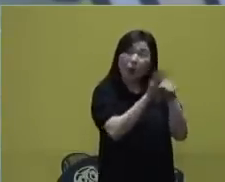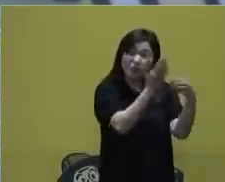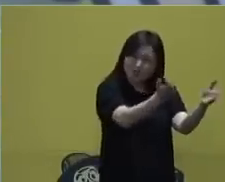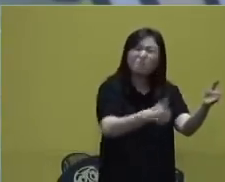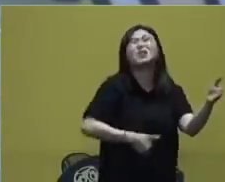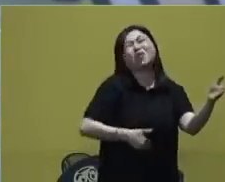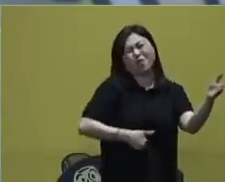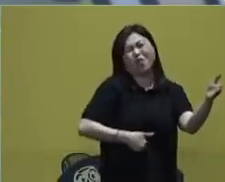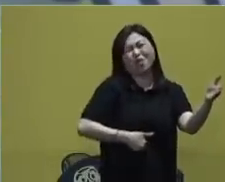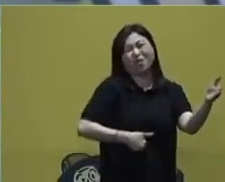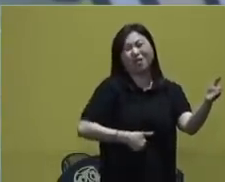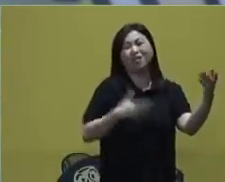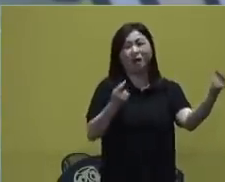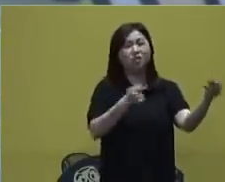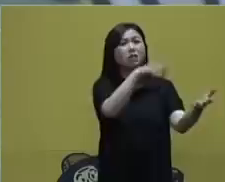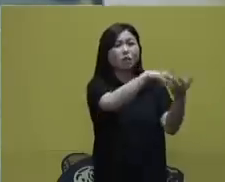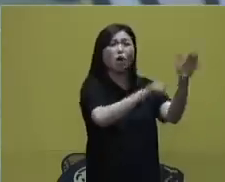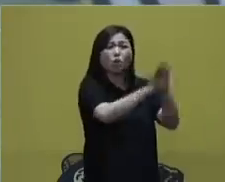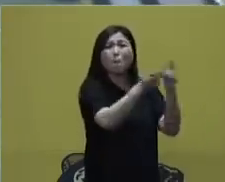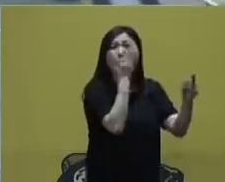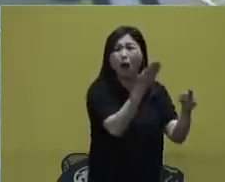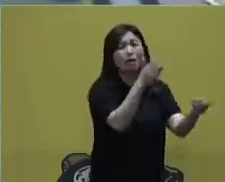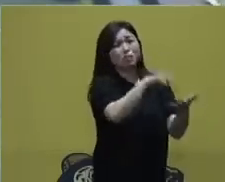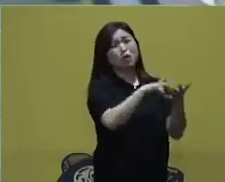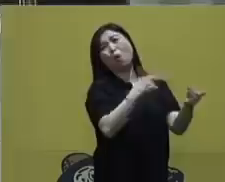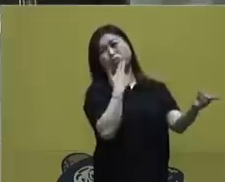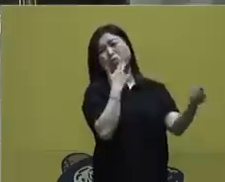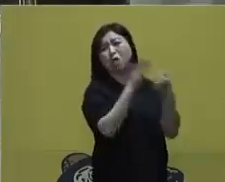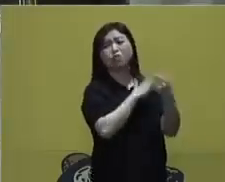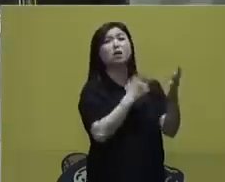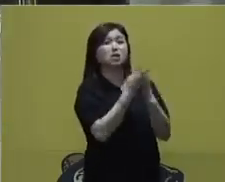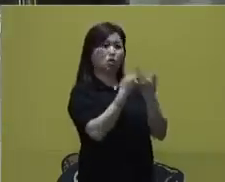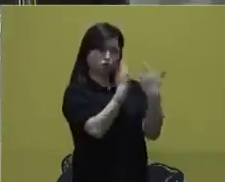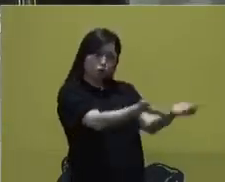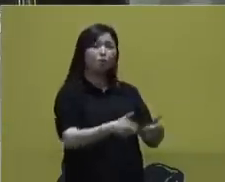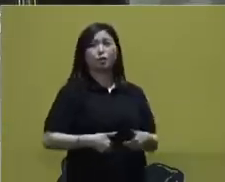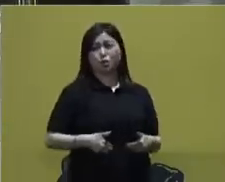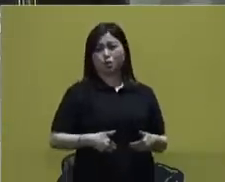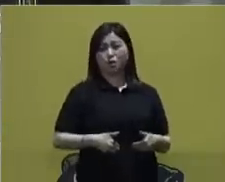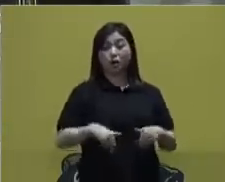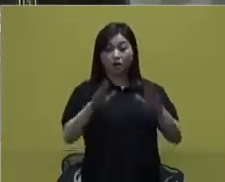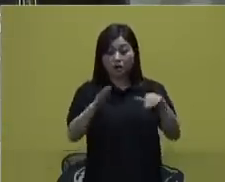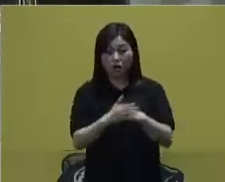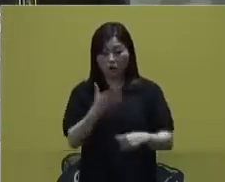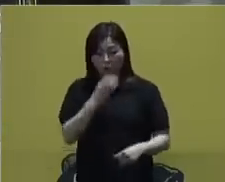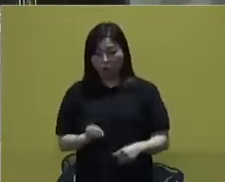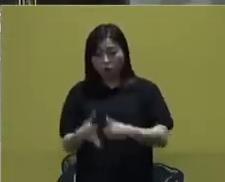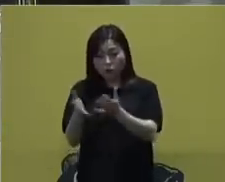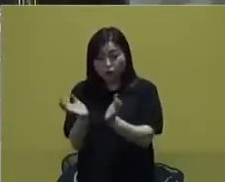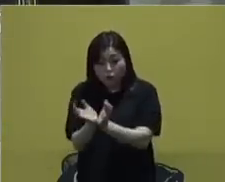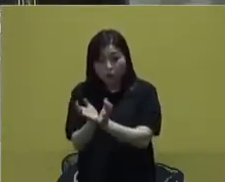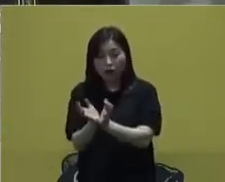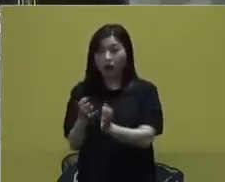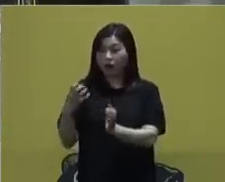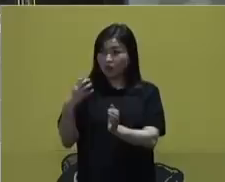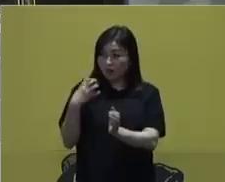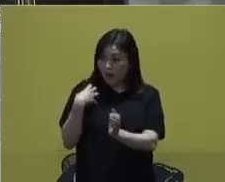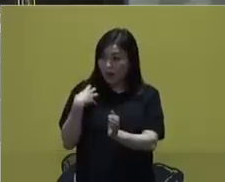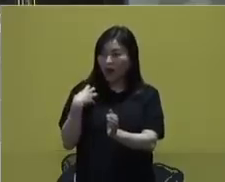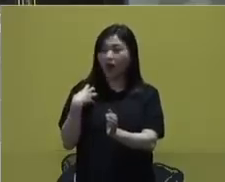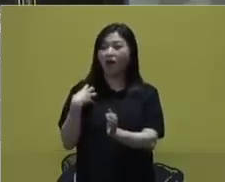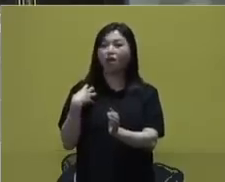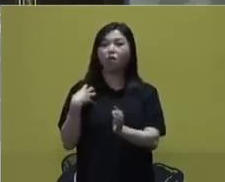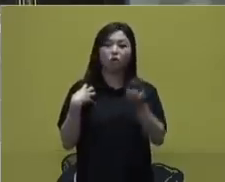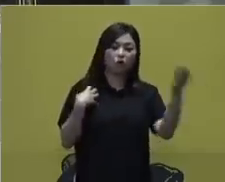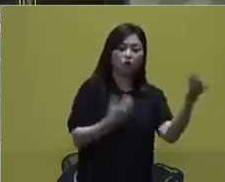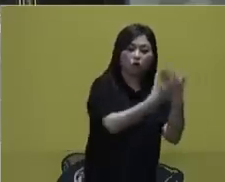수밖에 없는 구조다. 이것도 우리가 이해를 해야 됩니다. 그런데 저 궁금한 게 복지부 장관 하실 때하고 통일부 장관 하실 때가 거의 겹쳤었나요? 아니면 예, 같은